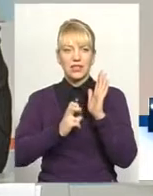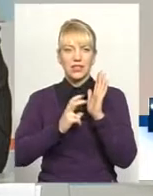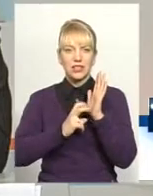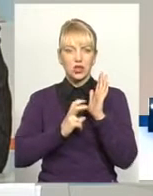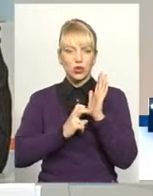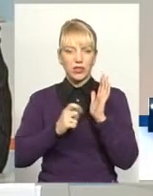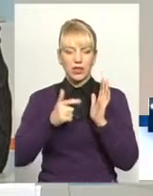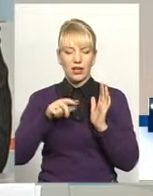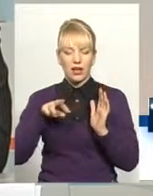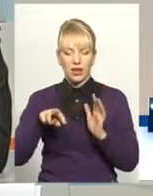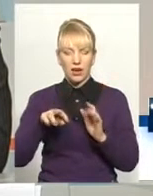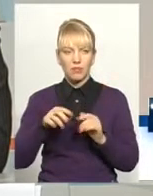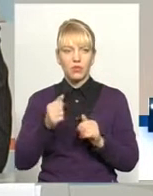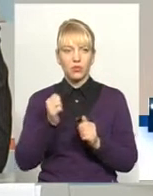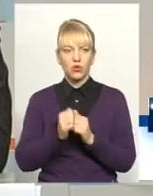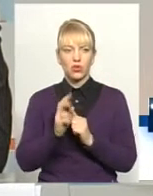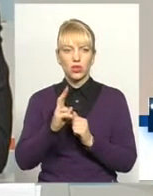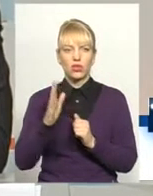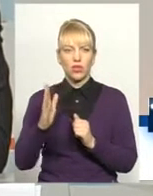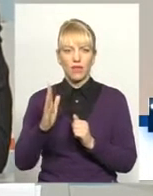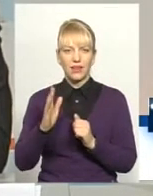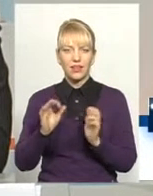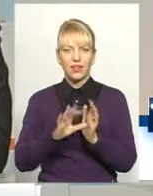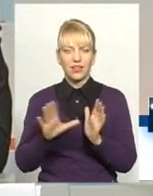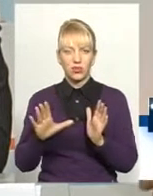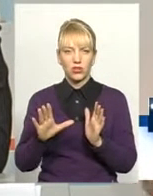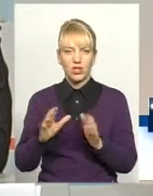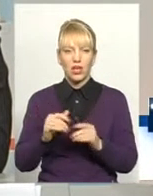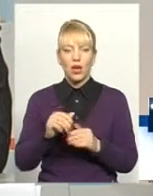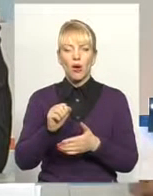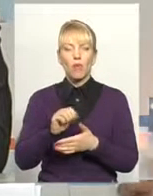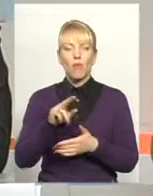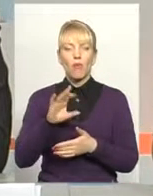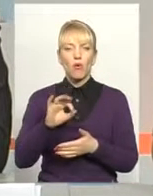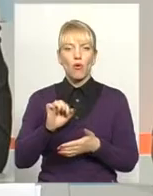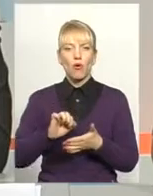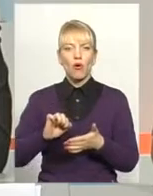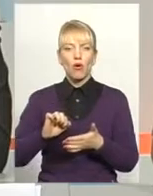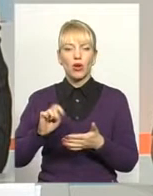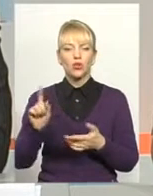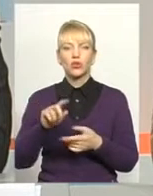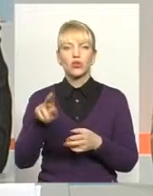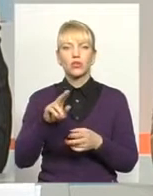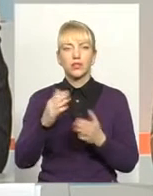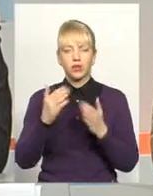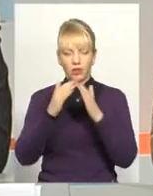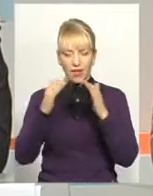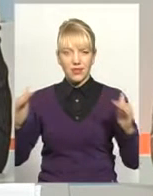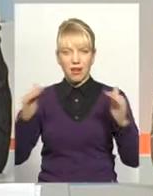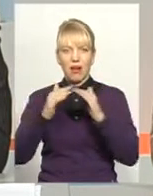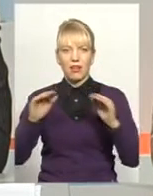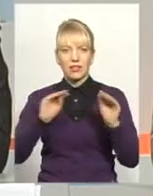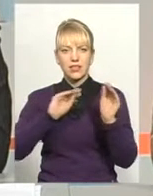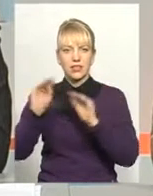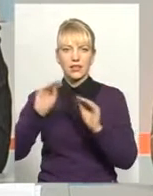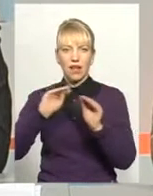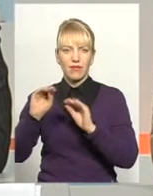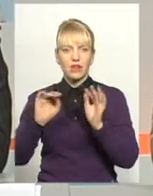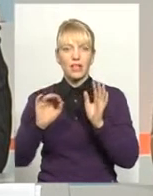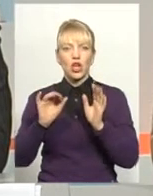кВт електроенергії виробленої. Значить, по поводу оцих, що на дахах ставлять